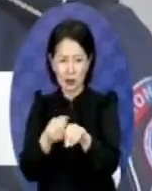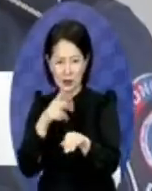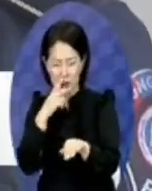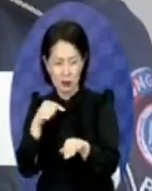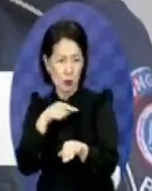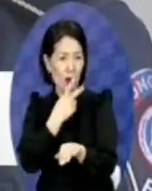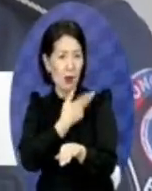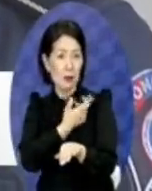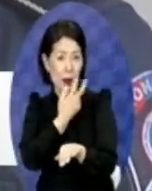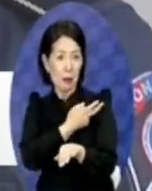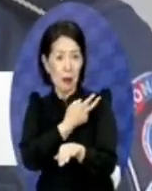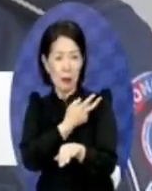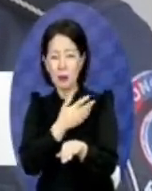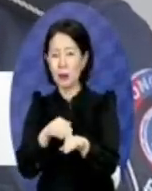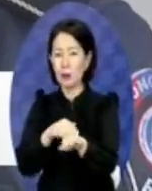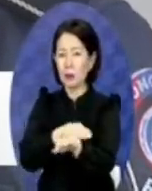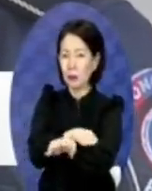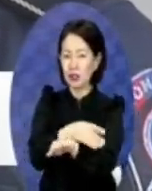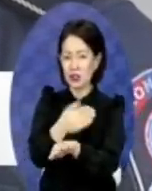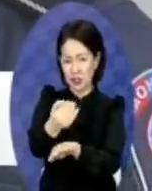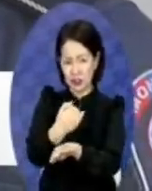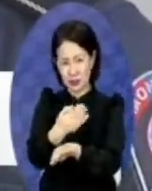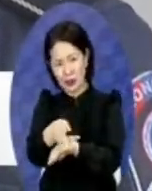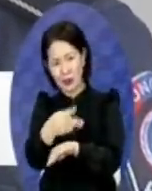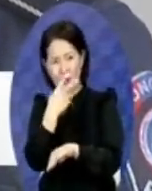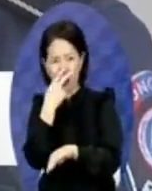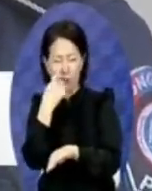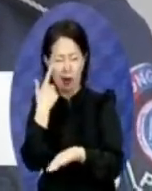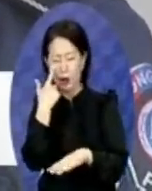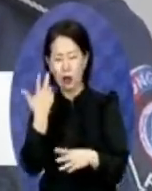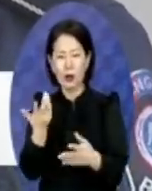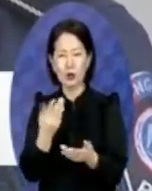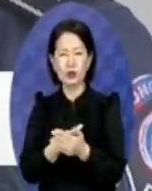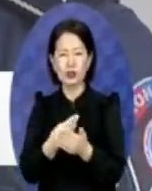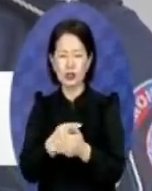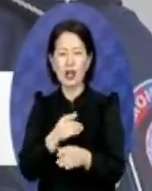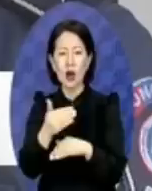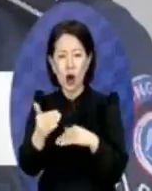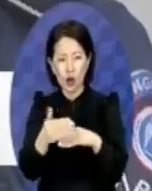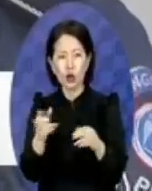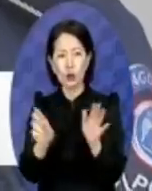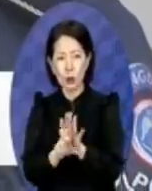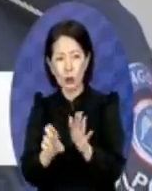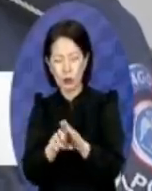хүнээрээ харуулдаг. Нөгөө хүн маань цаашаа явж байгаа машиныг ирдэжин ч гэдэм ойрхон явж байгаа машиныг зайтай байна одоо